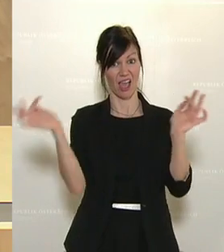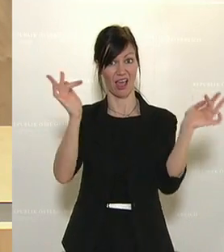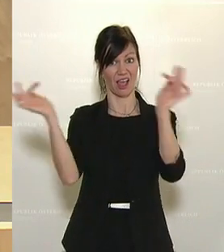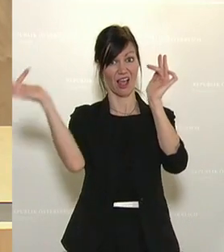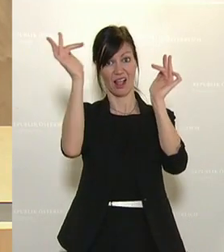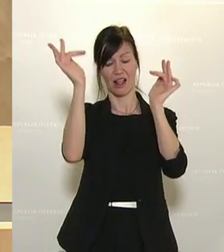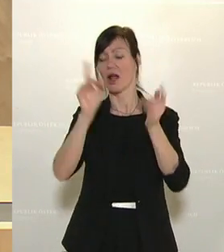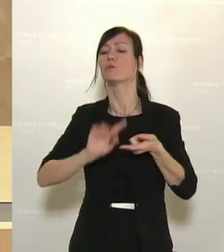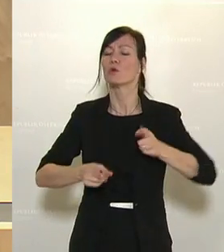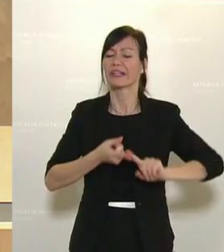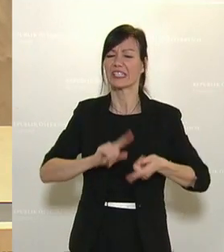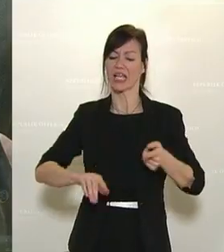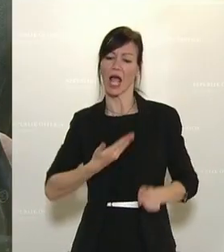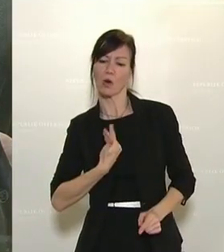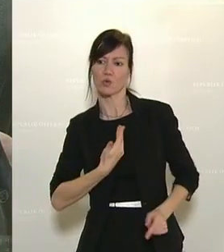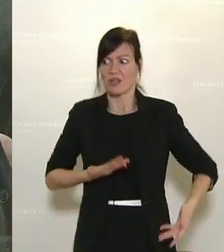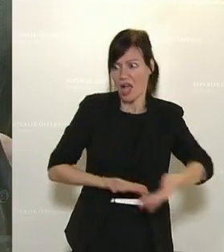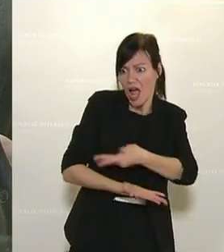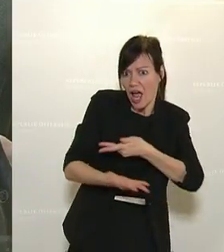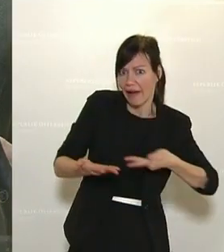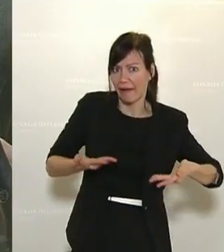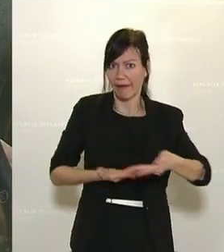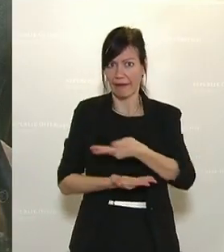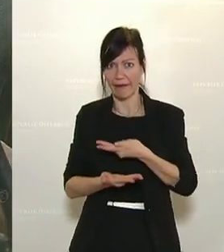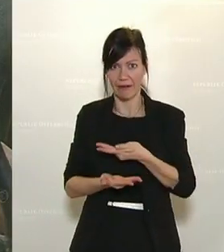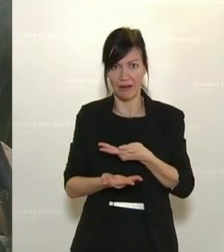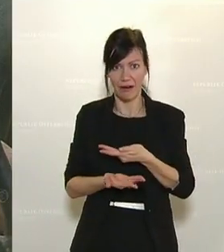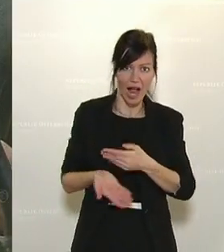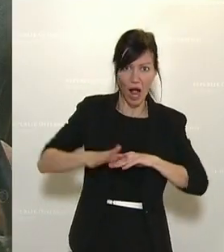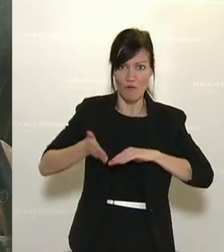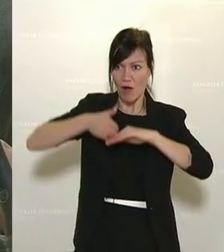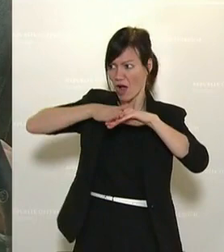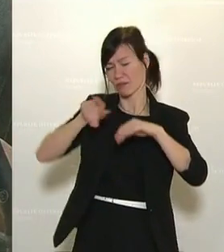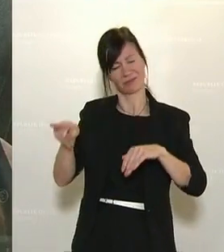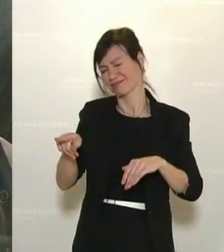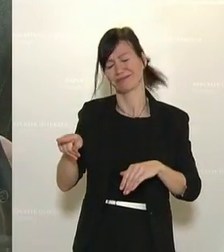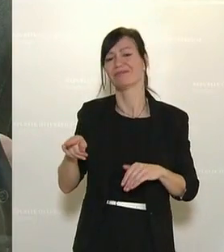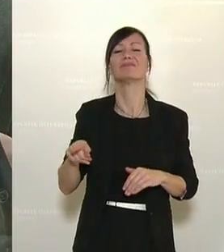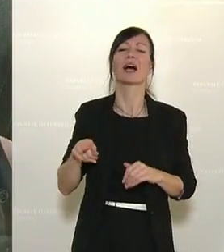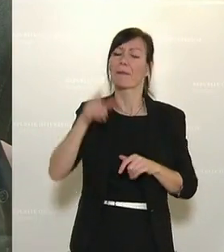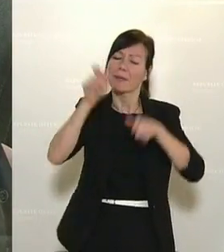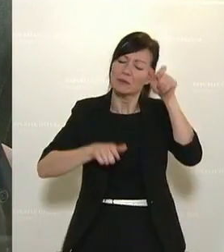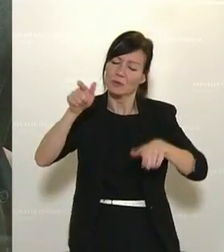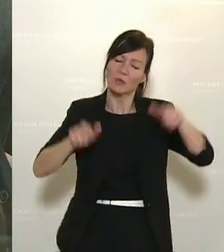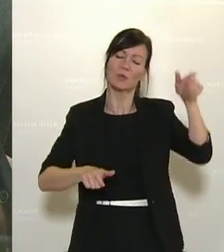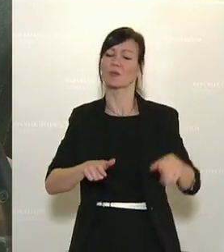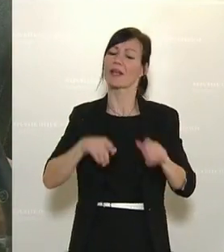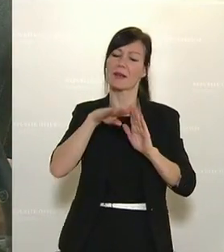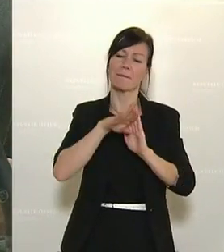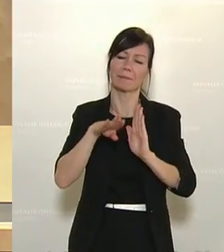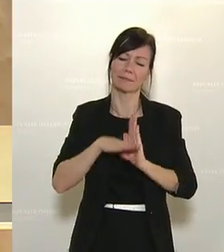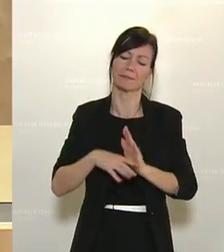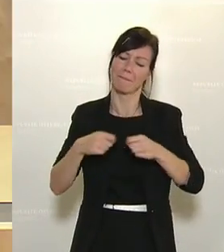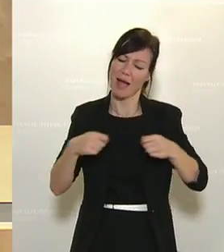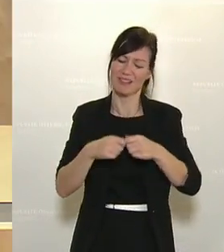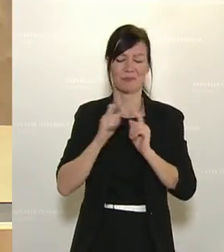der Verunsicherung keinen Erfolg haben. Die Menschen werden sich an die Maßnahmen halten, sie werden sich impfen, sie werden sich testen lassen gehen. Wir haben jetzt schon die